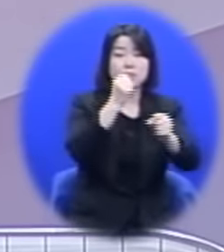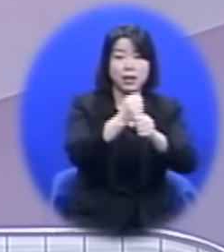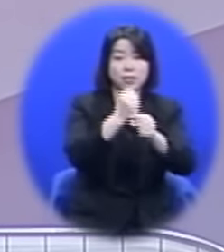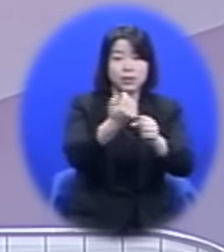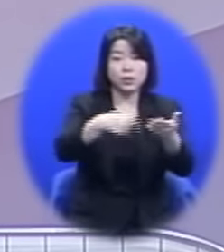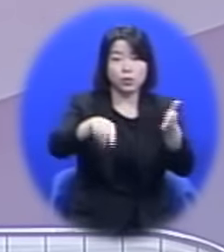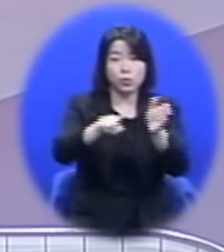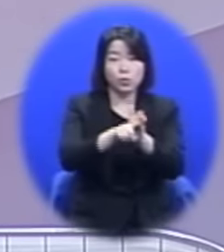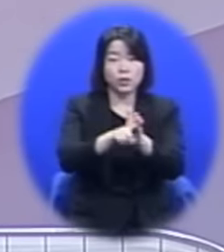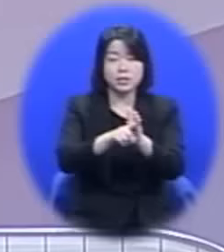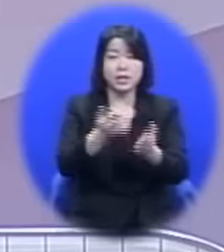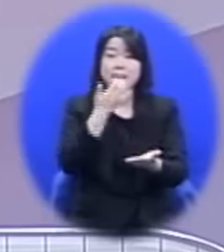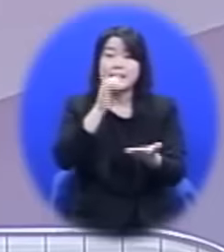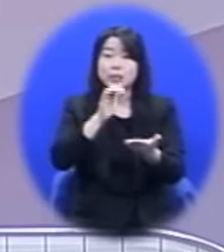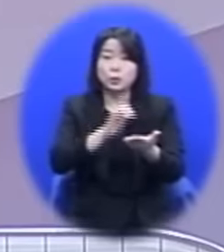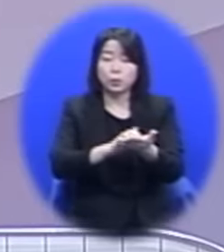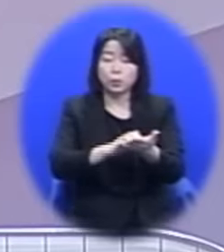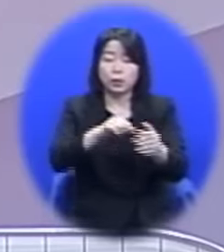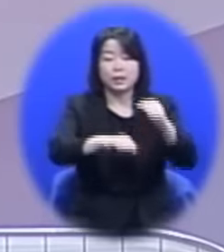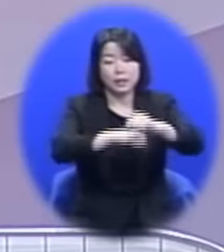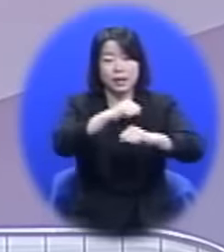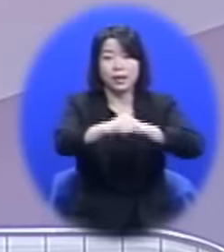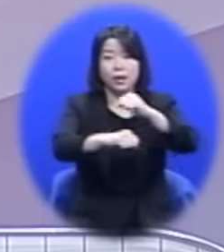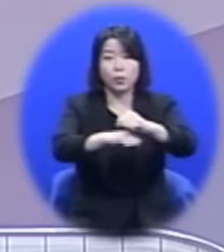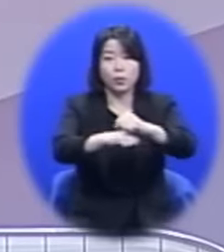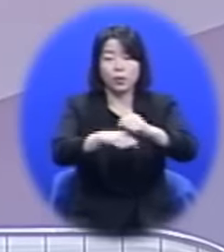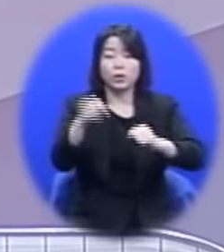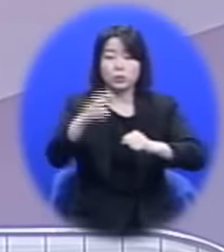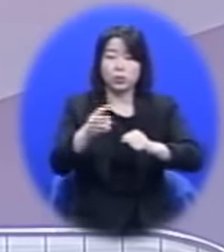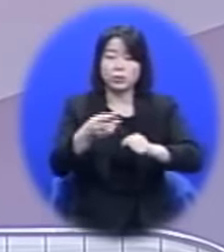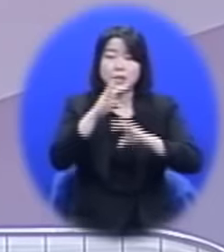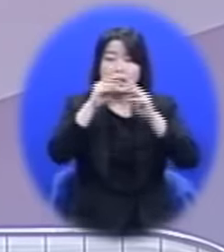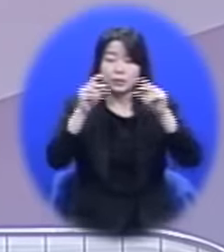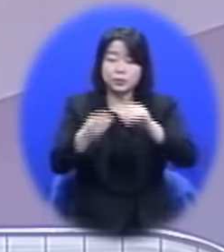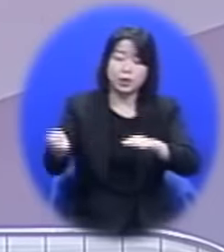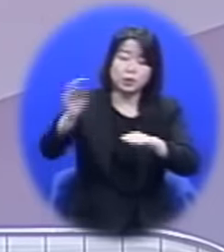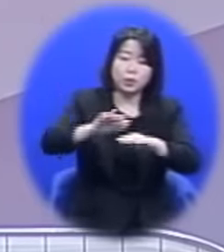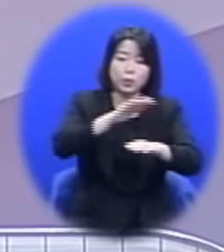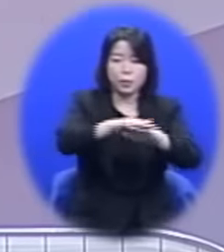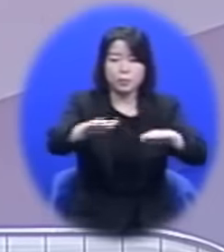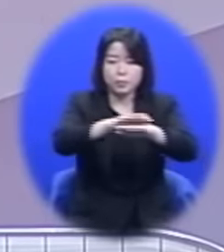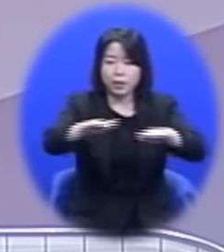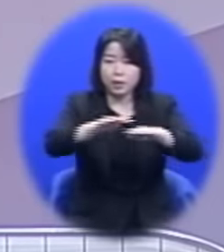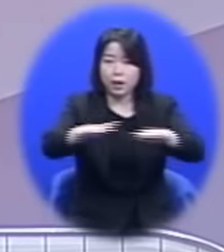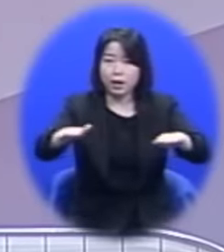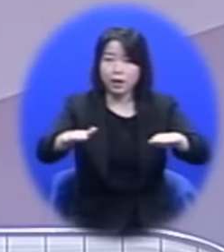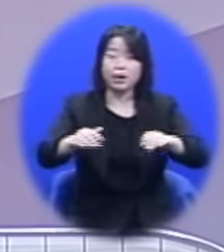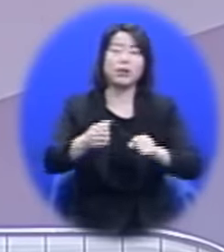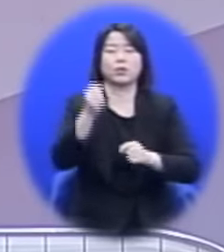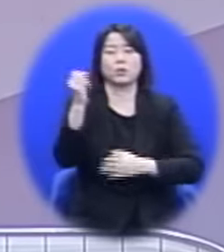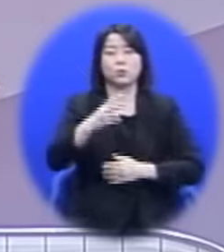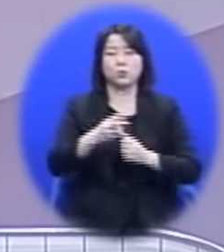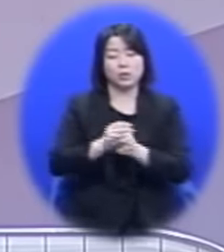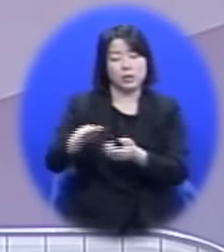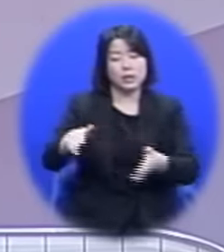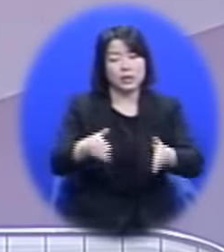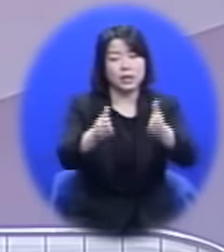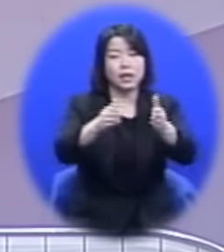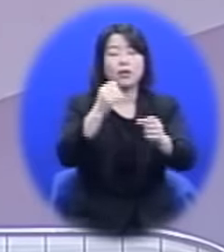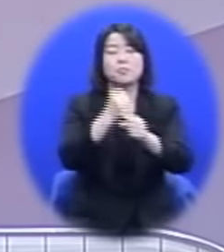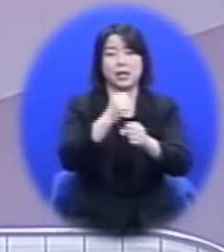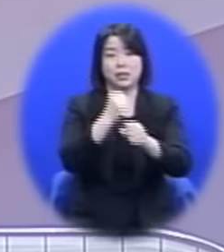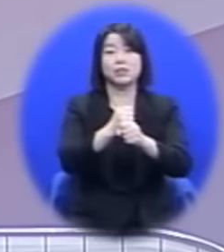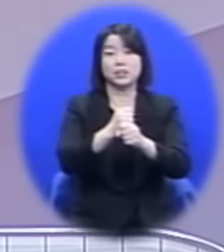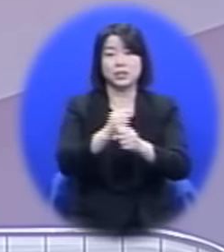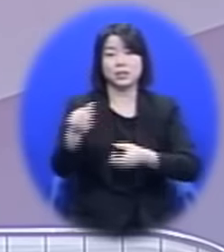위해서 돌을 갖다가 쌓아 올려서 거기다가 또 흙을 놓고 다지고 그래서 길이 만들어진 그런